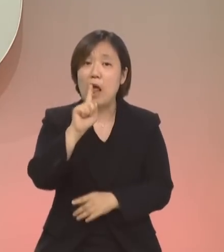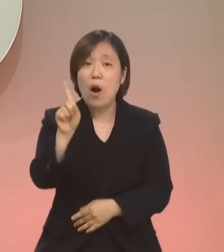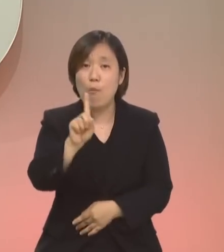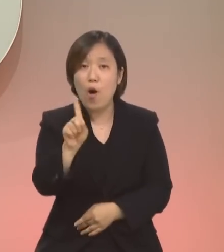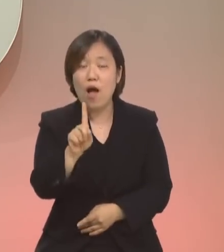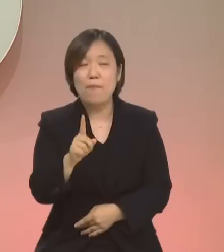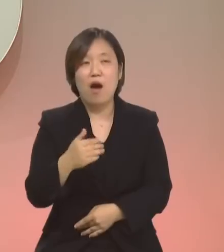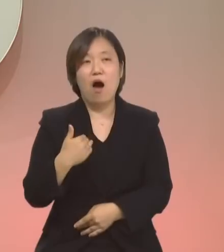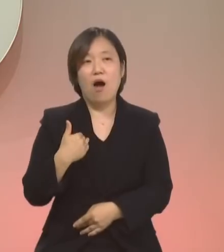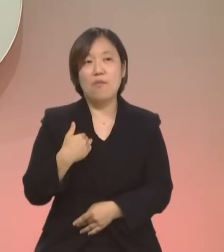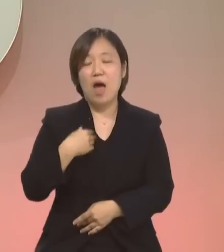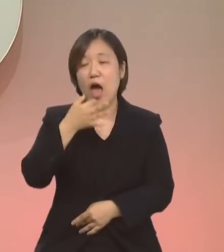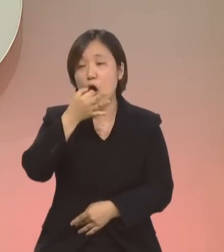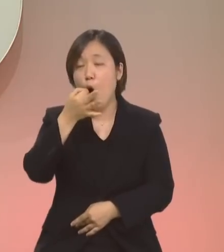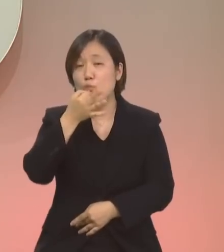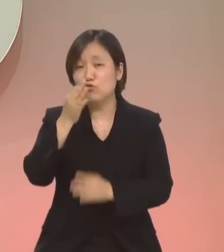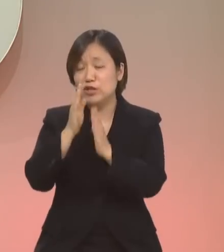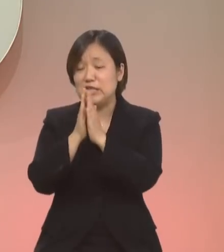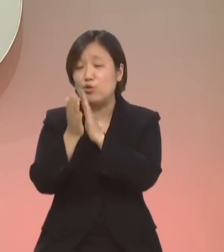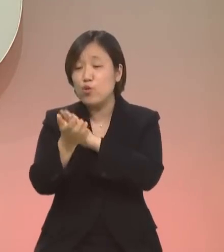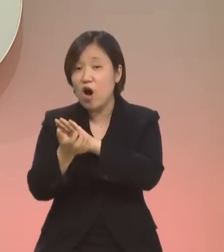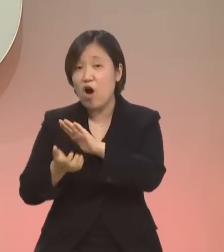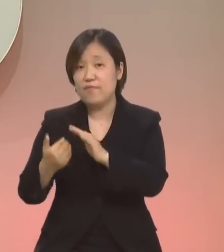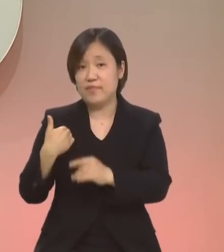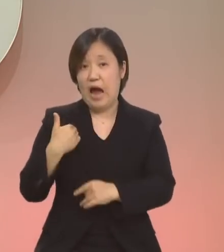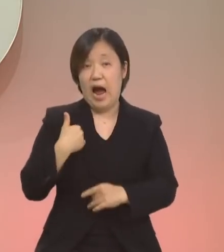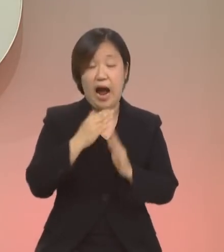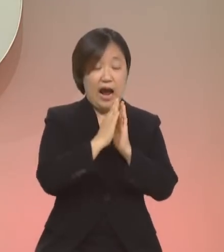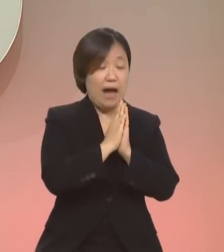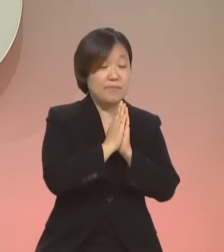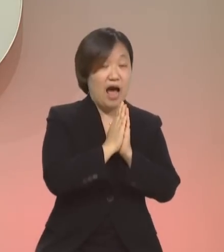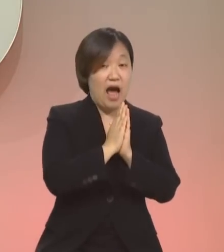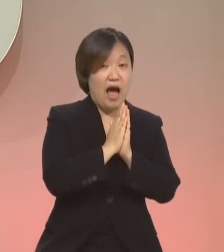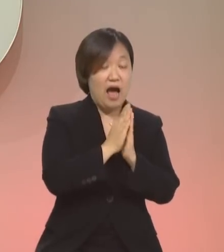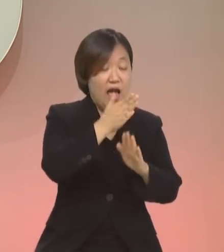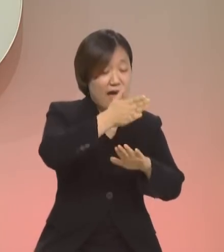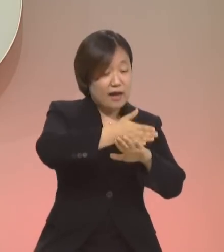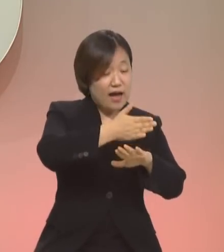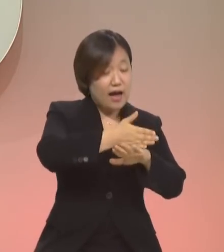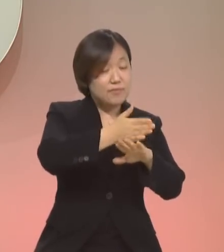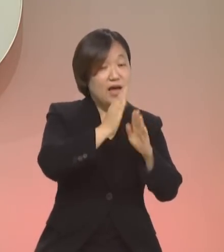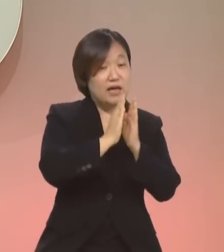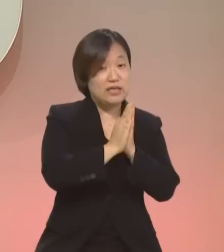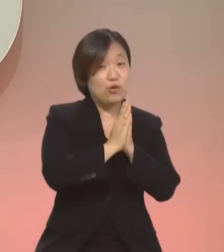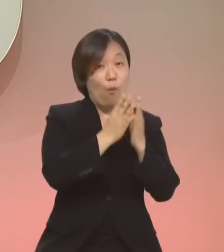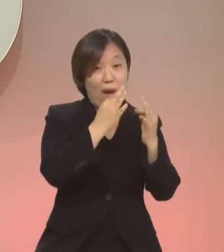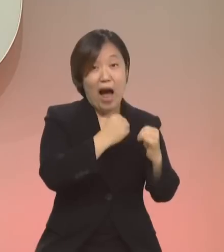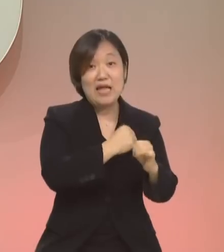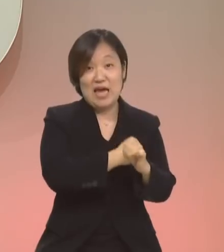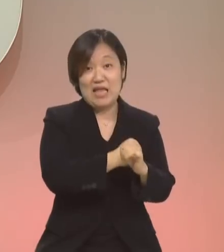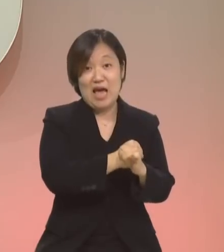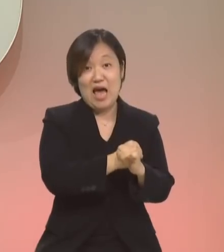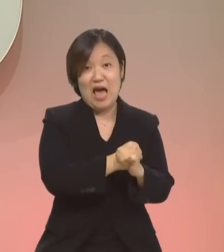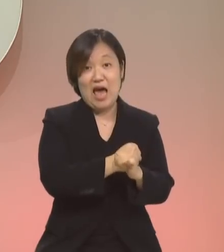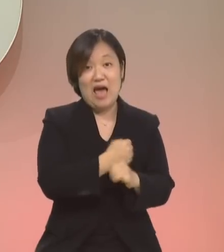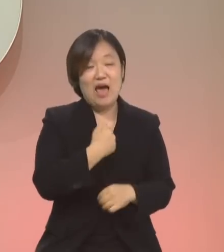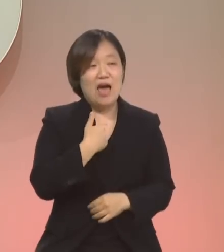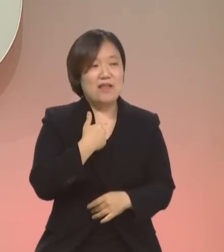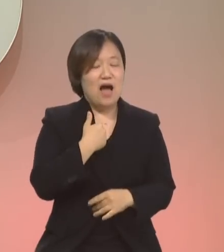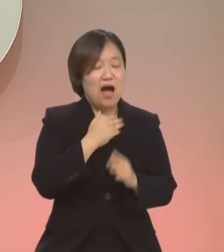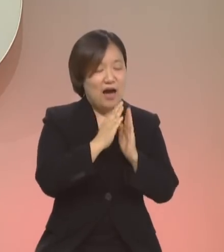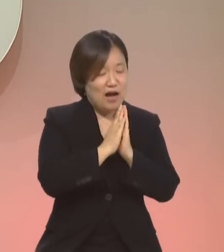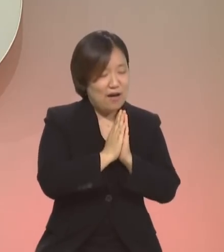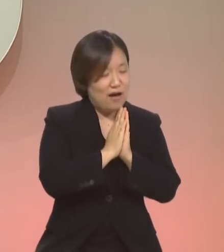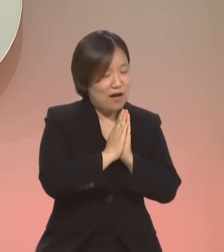하기 전에 감사 기도를 오랫동안 했는데 감사 기도를 하면서 감사합니다 감사합니다